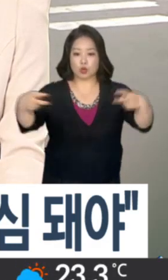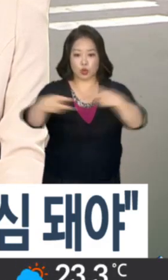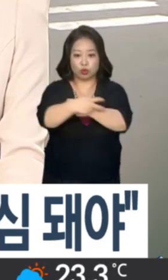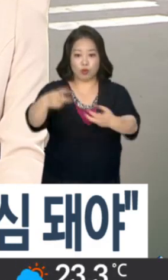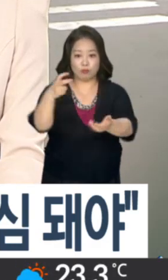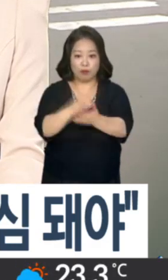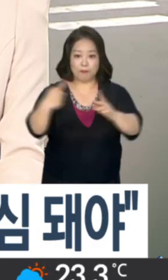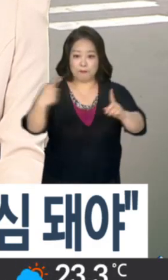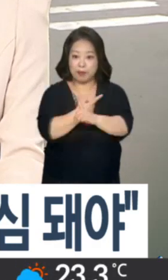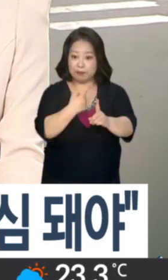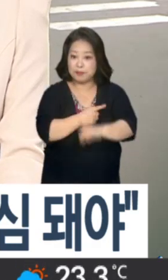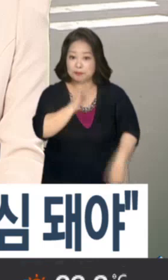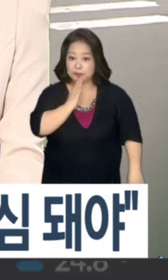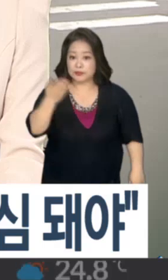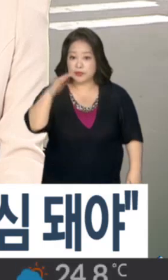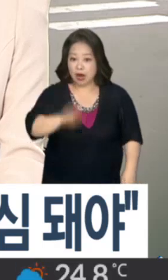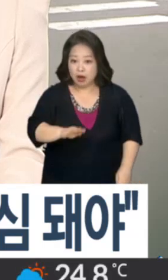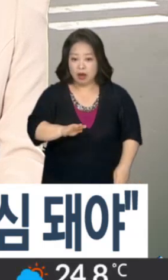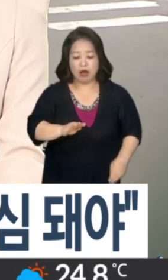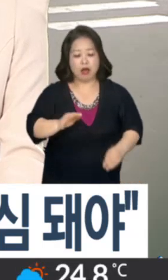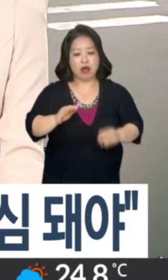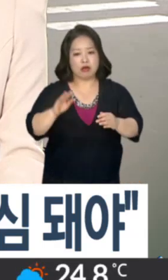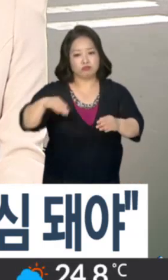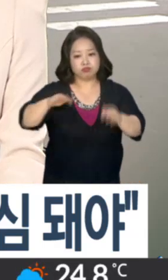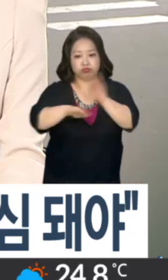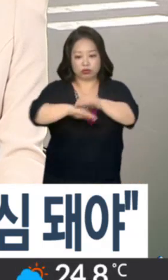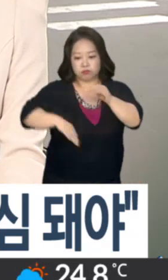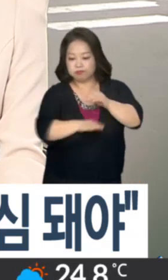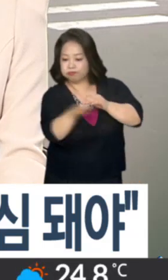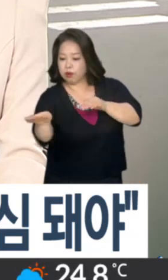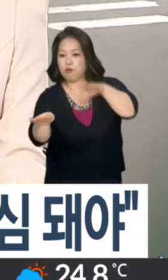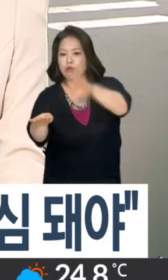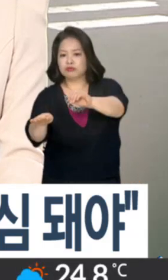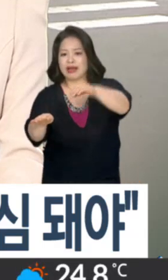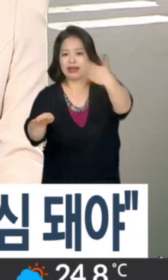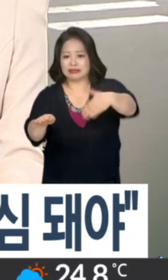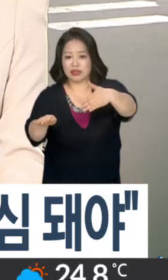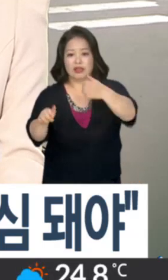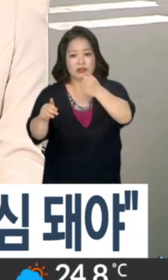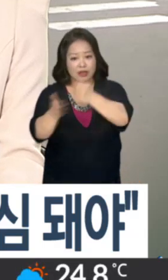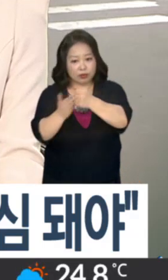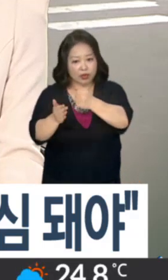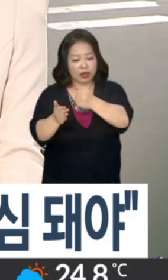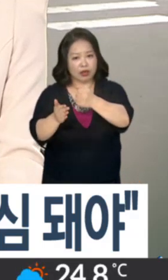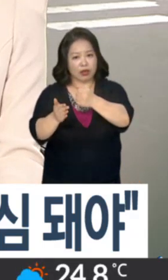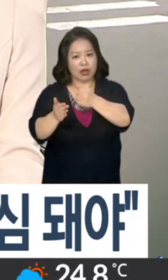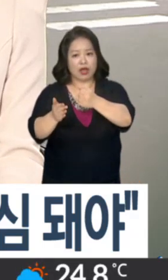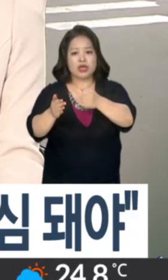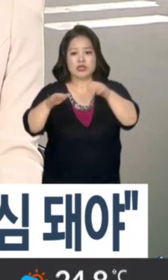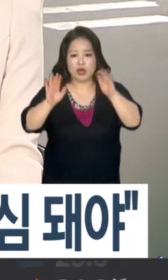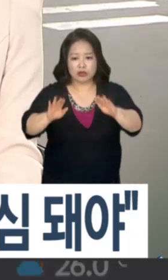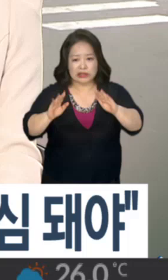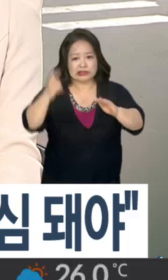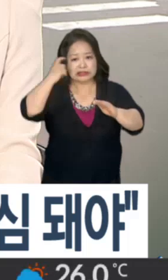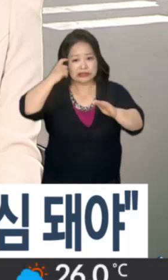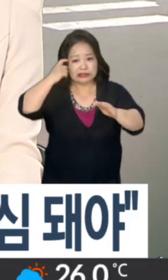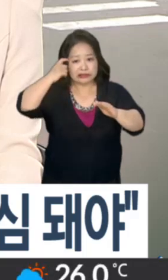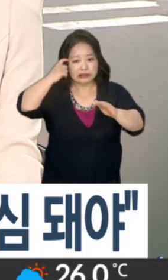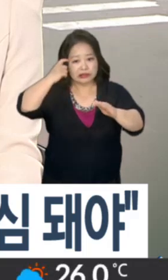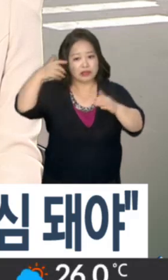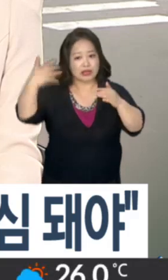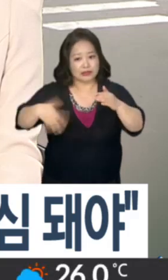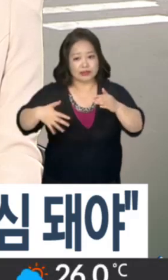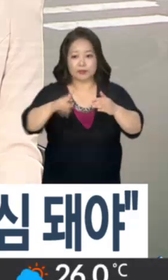교통법규가 개정됐지만 여전히 사회적 인식이 낮고 보행자 중심의 교통체제도 미흡하다는 지적입니다. 신선재